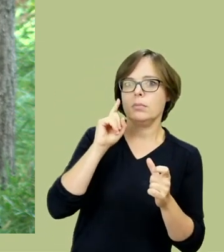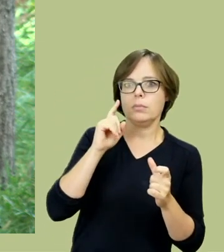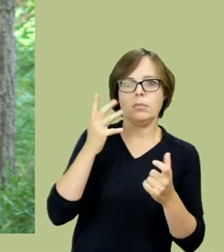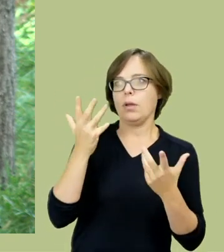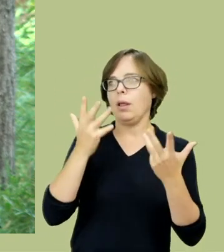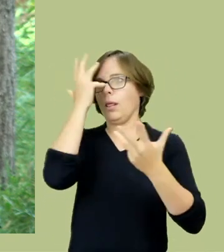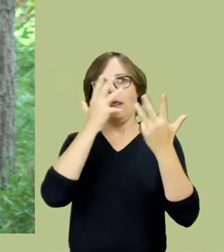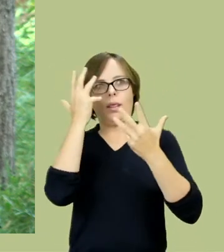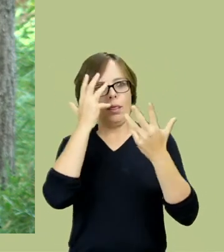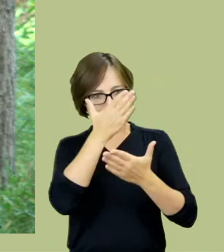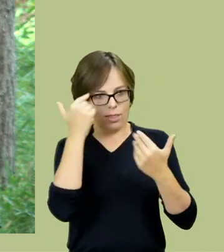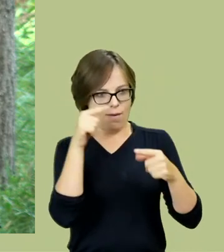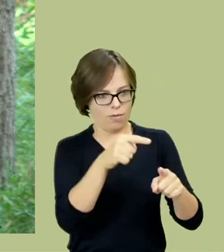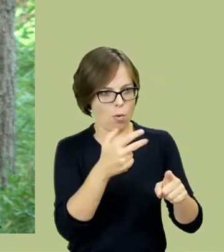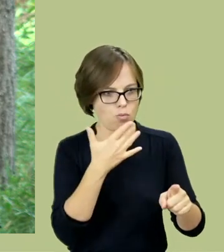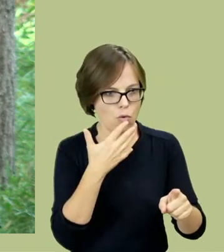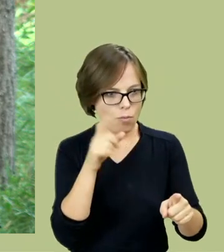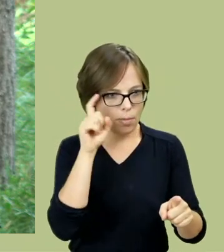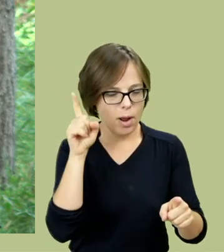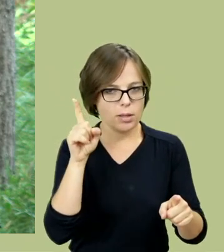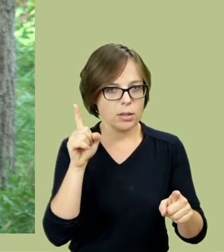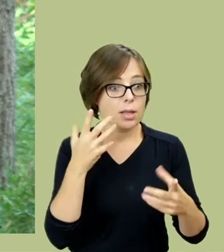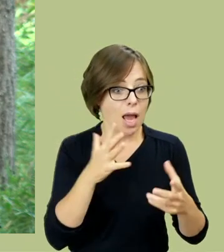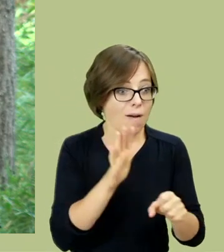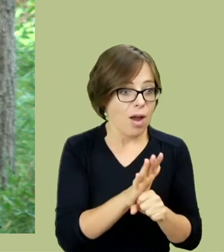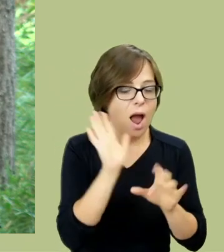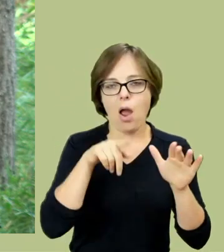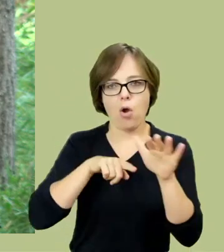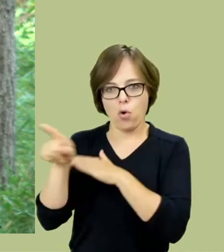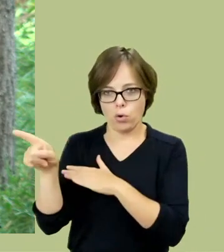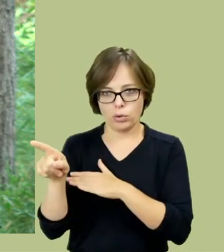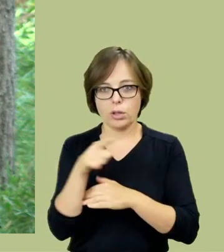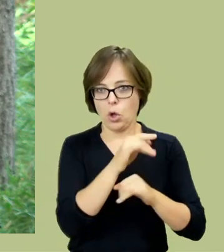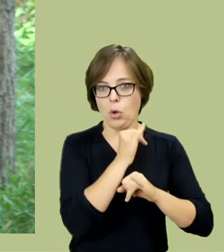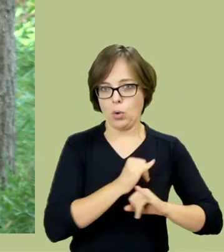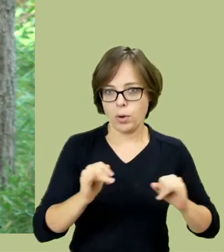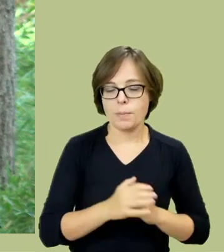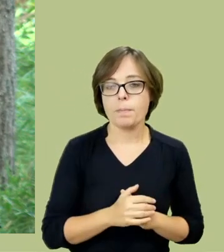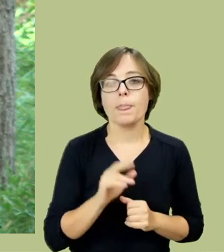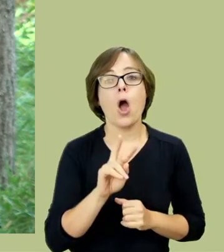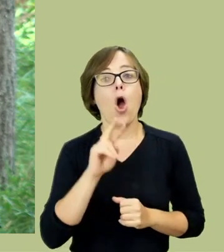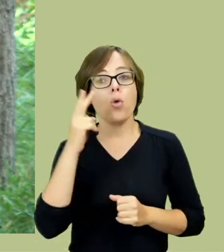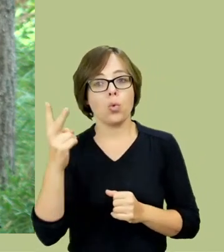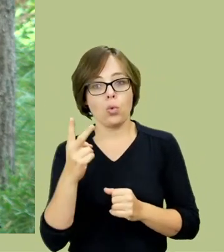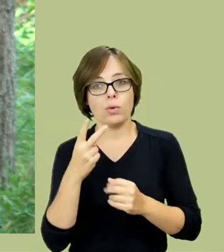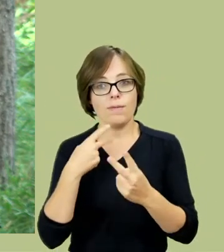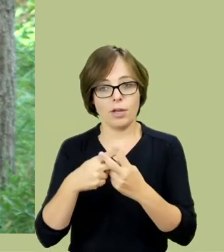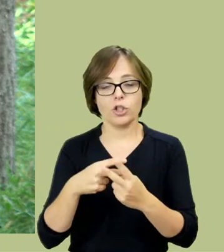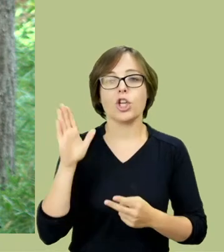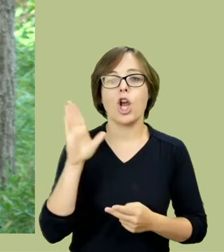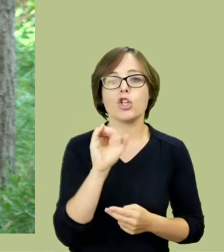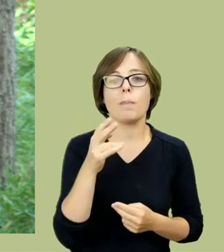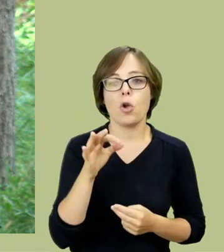z kim ma do czynienia, uciekł. A w drugim, w Szczypiornie, kiedy była, walczyła znów o